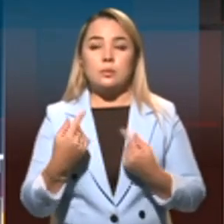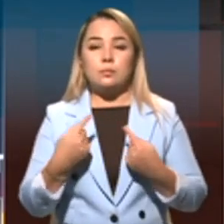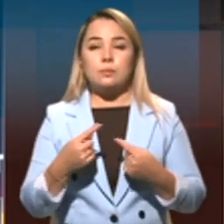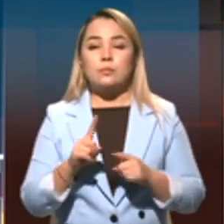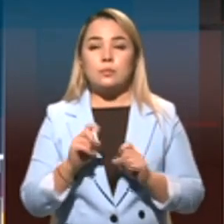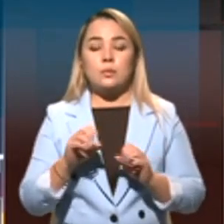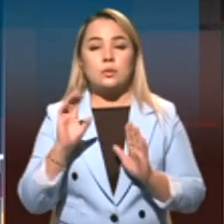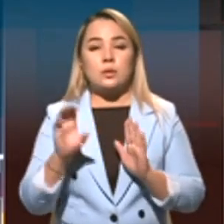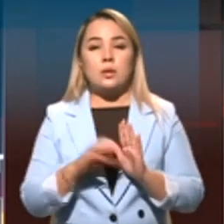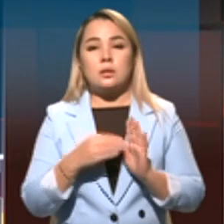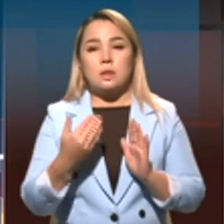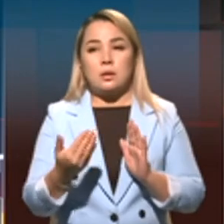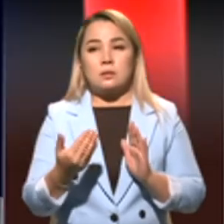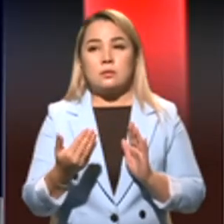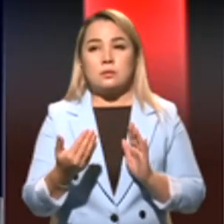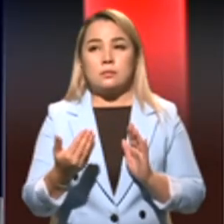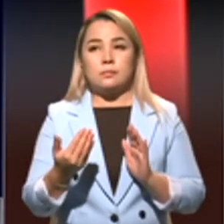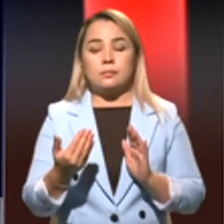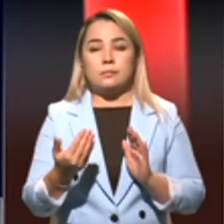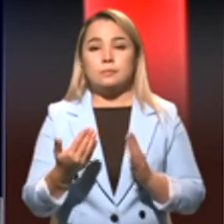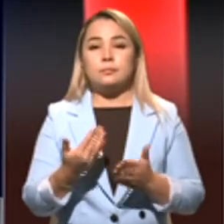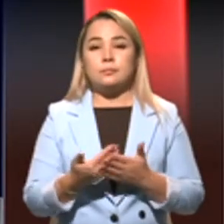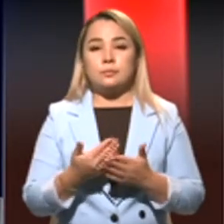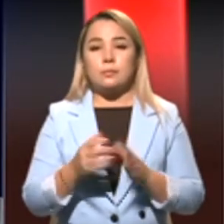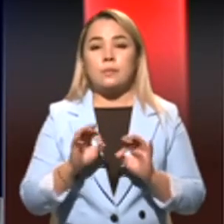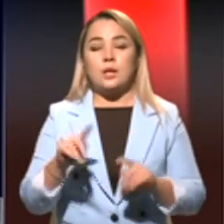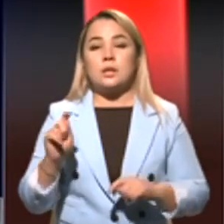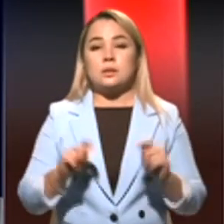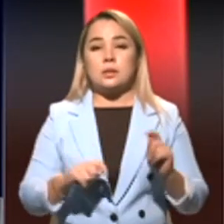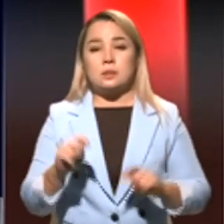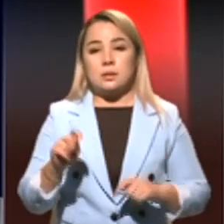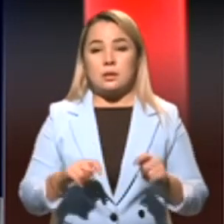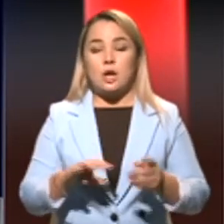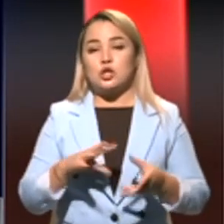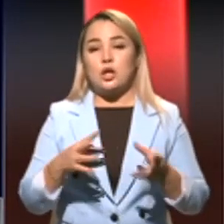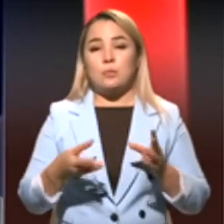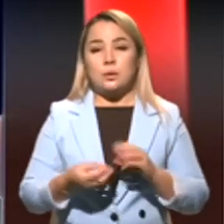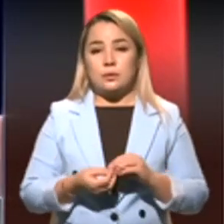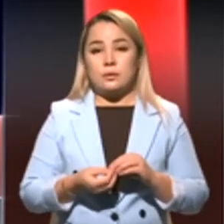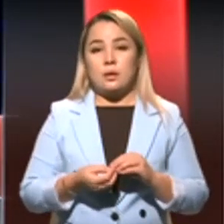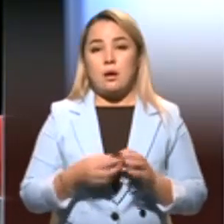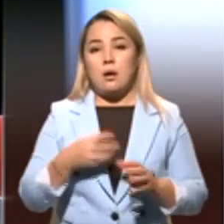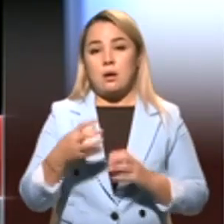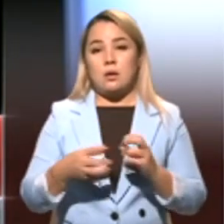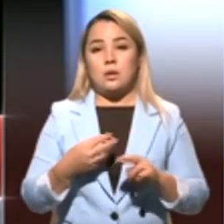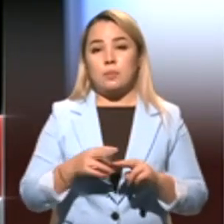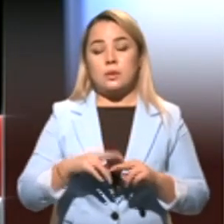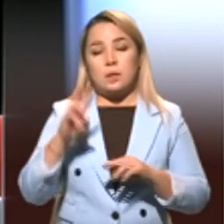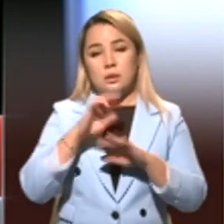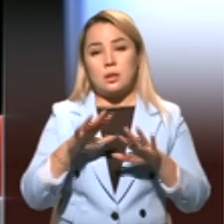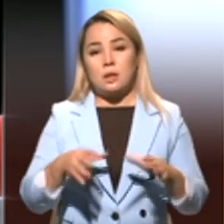мырза. Енді мана айтып отырмыз ғой, съездің жалпы әлем елдеріне жалпы